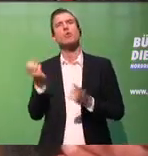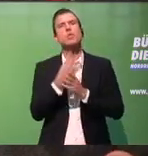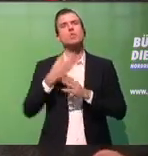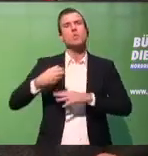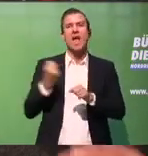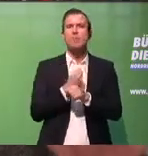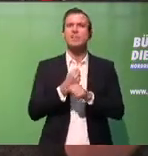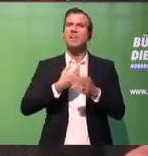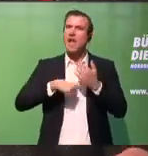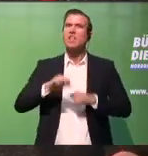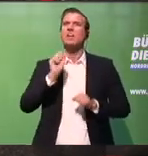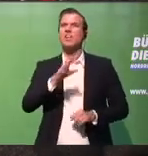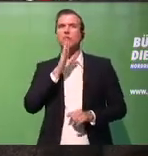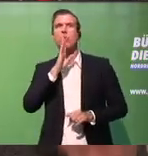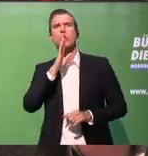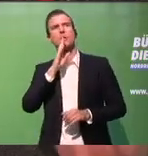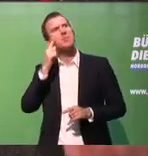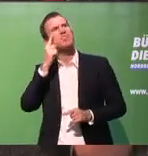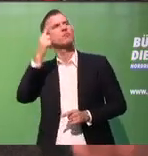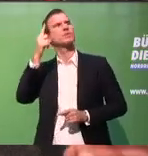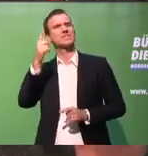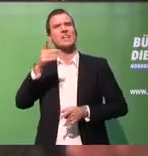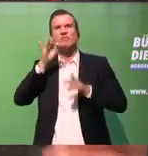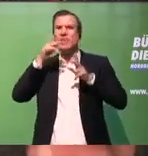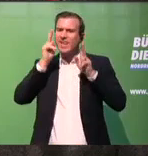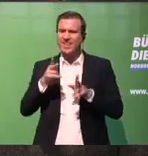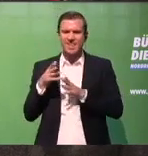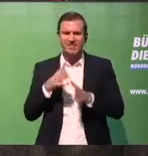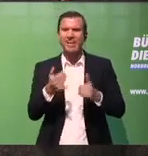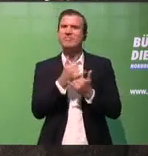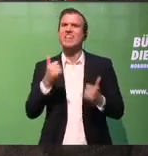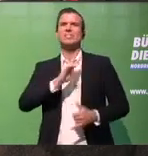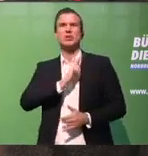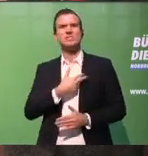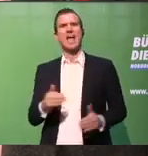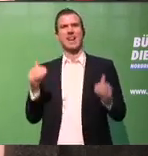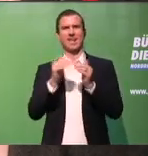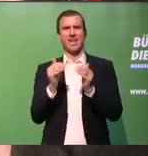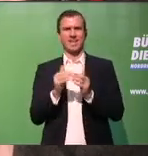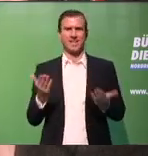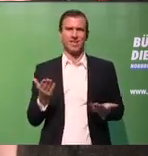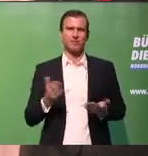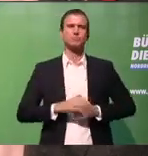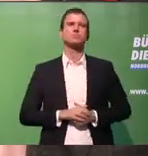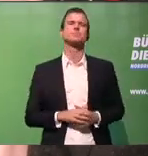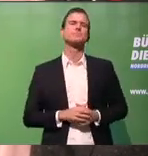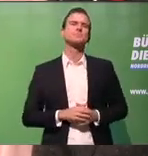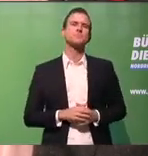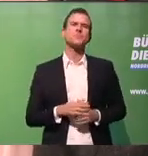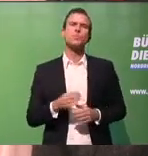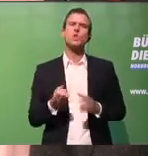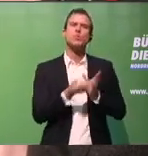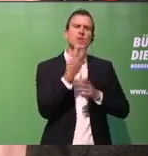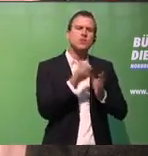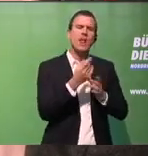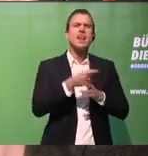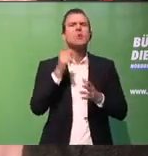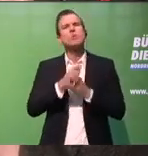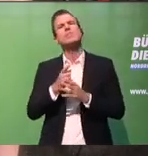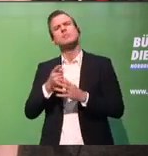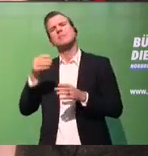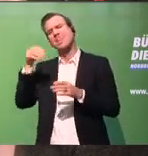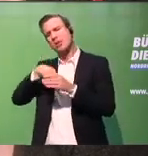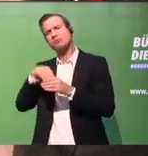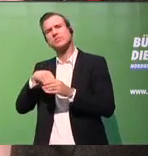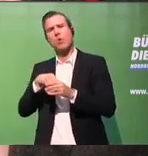mehr Bewusstsein und Verständnis für die richtigen Wege zur sozialen Gerechtigkeit, kulturellen und sozialen Inklusion